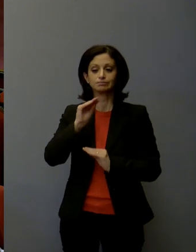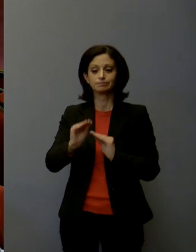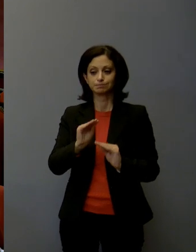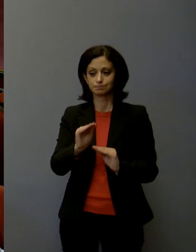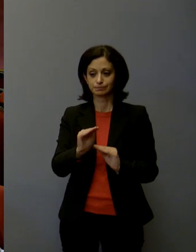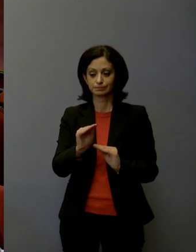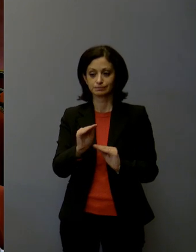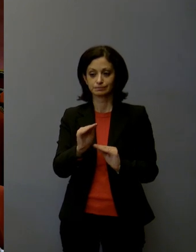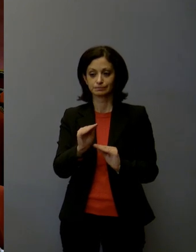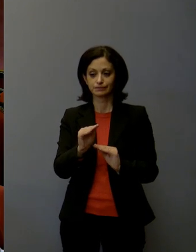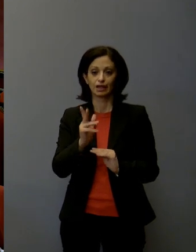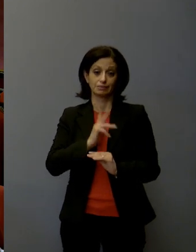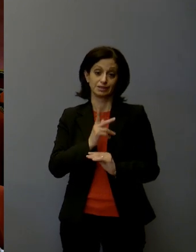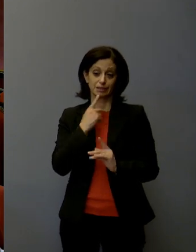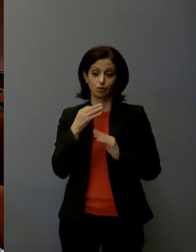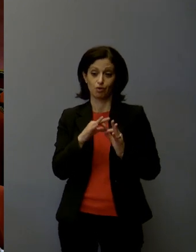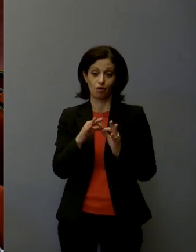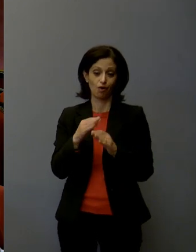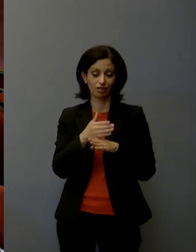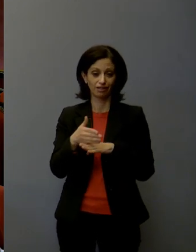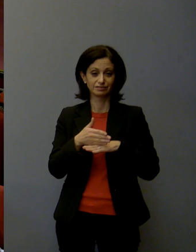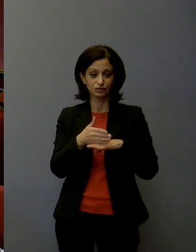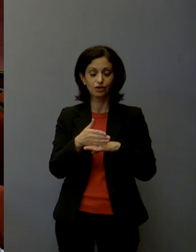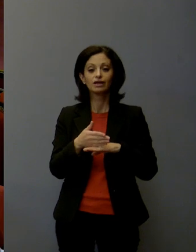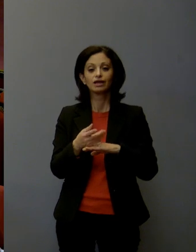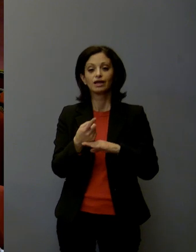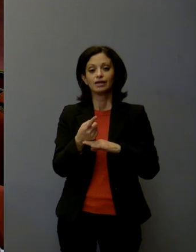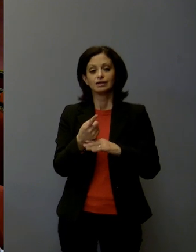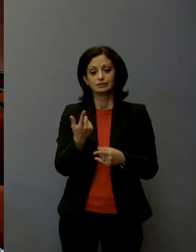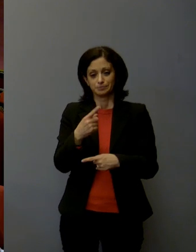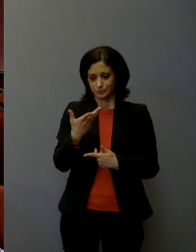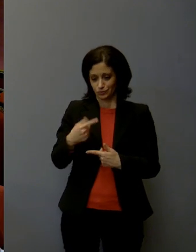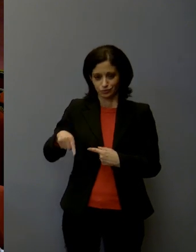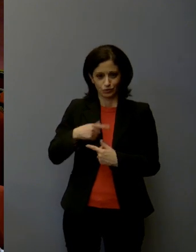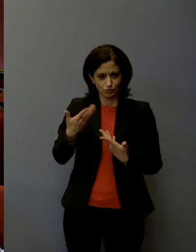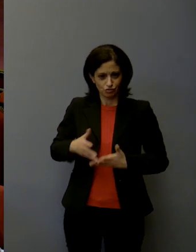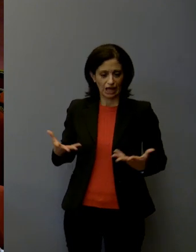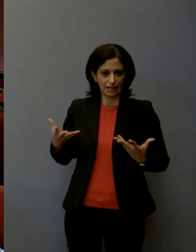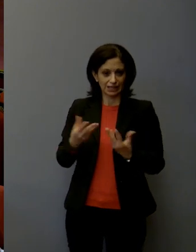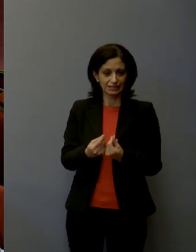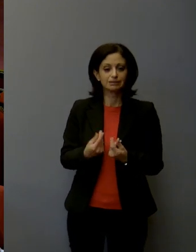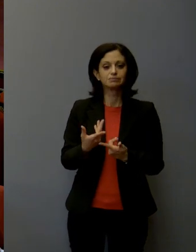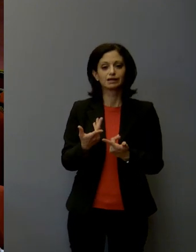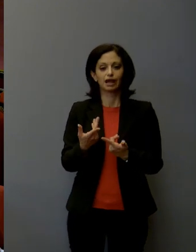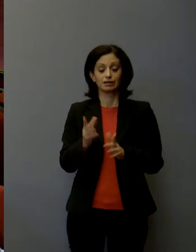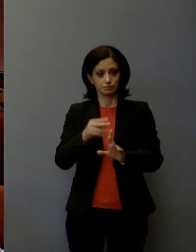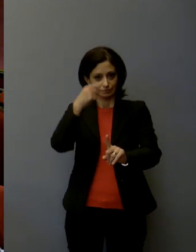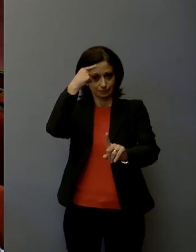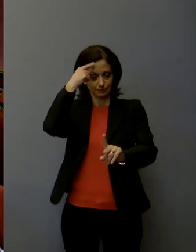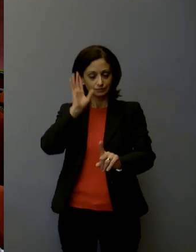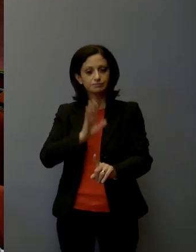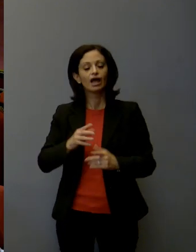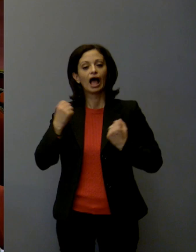e speriamo trovi condivisione quello che abbiamo poi insieme Ecco da non assolutamente dimenticare attività